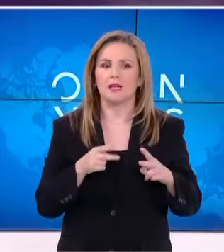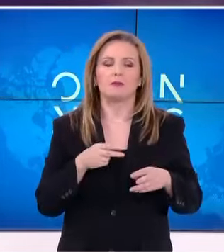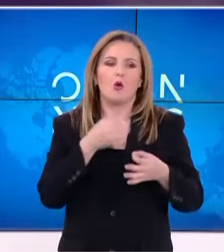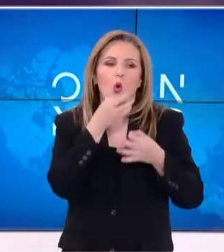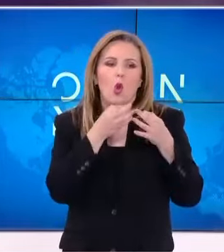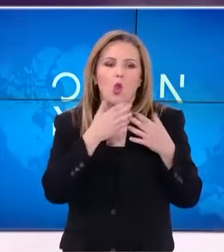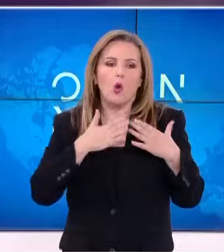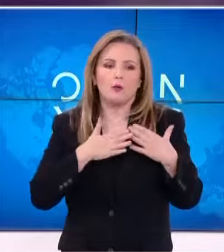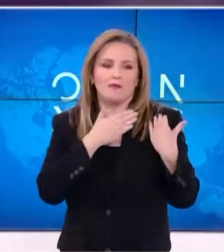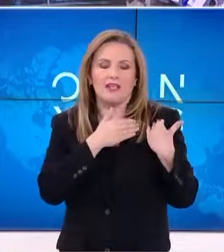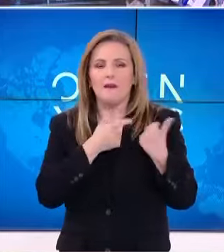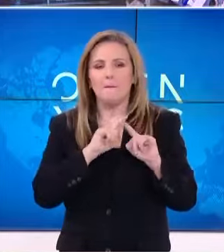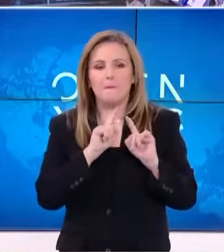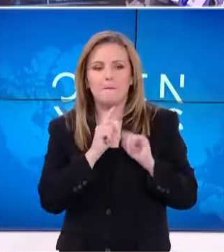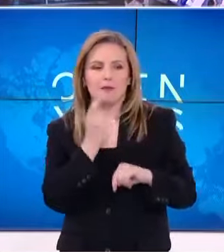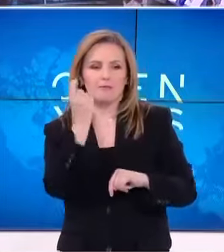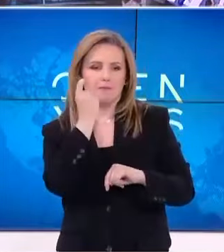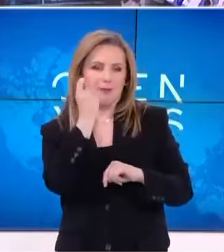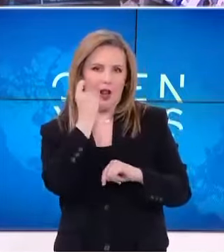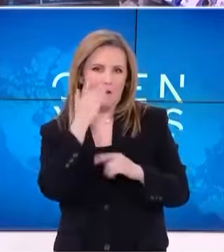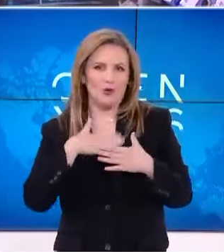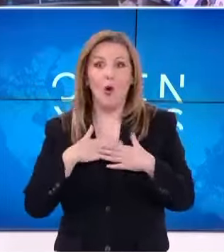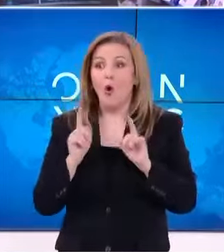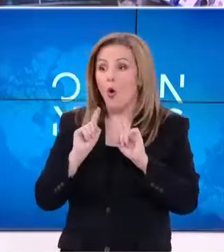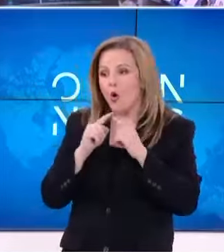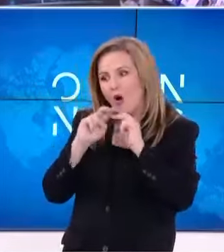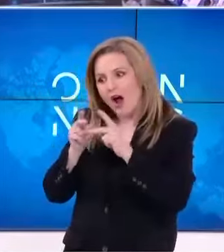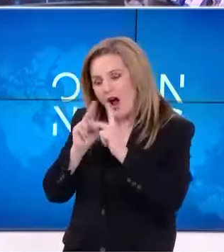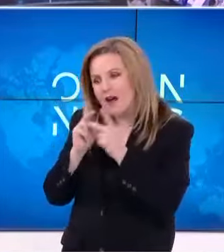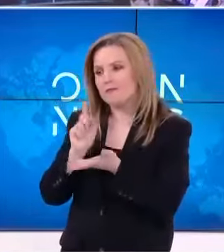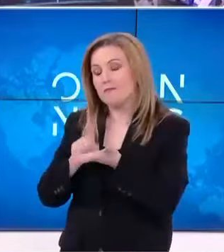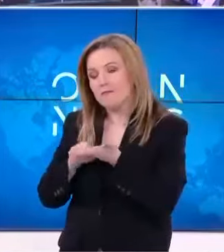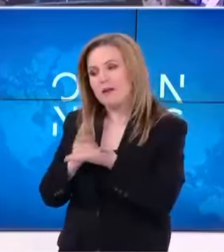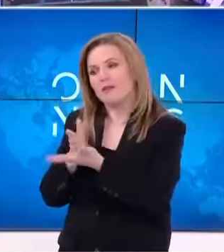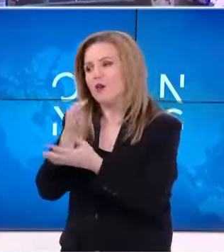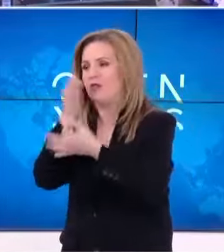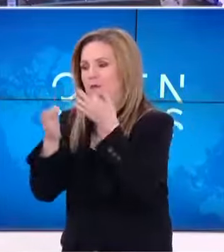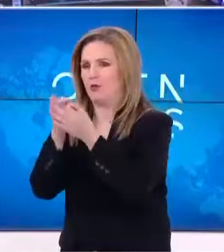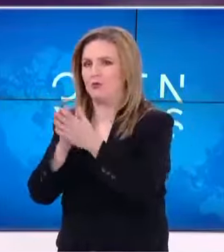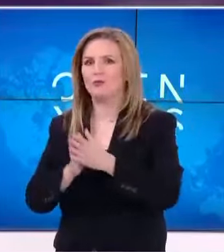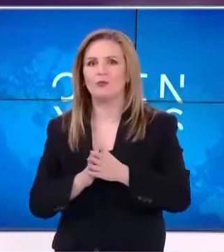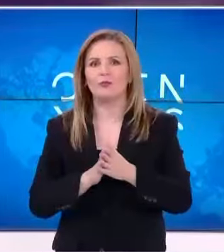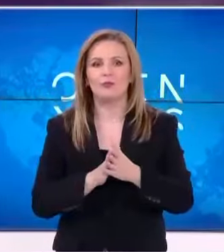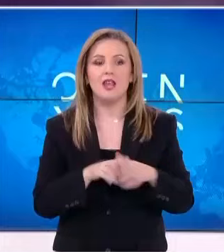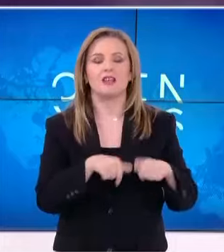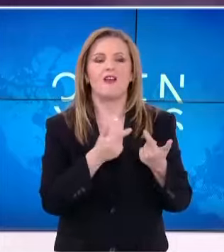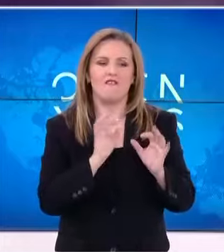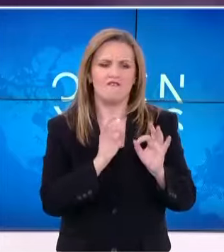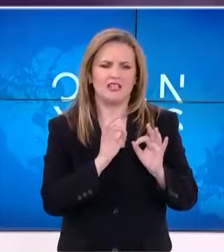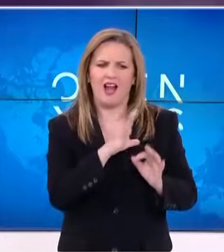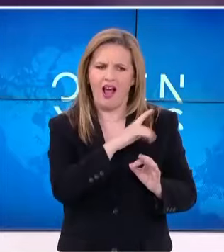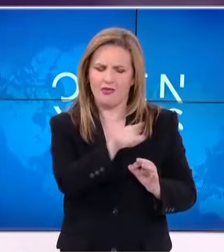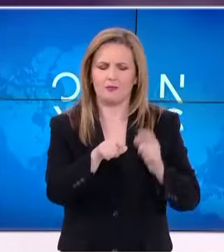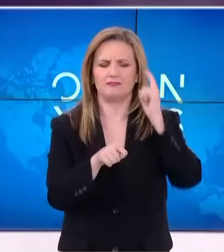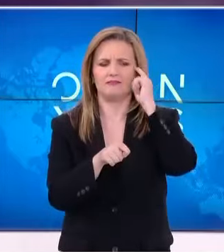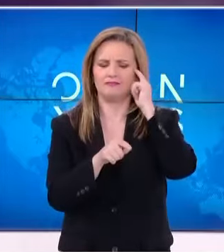τους και μη με μαλώνετε αν έχετε την καλοσύνη μαλώνω βάζω λίγο τα πράγματα σς θέσει τα πράγματα στη θέση τους μπορεί να τα βάλλει ο πολίτης ο